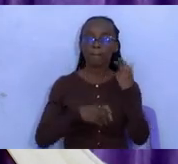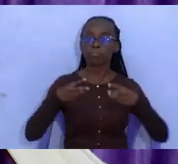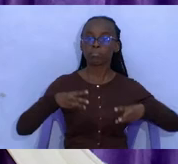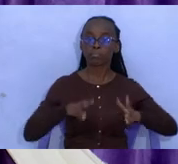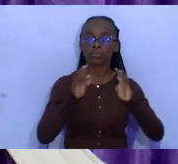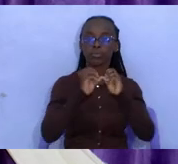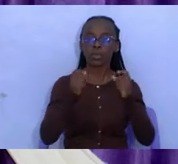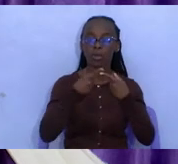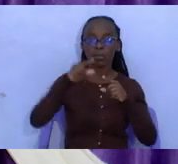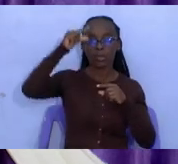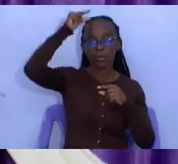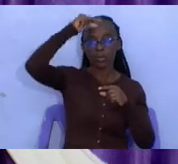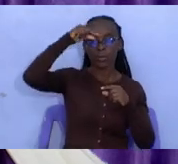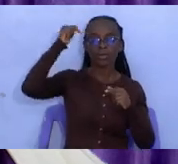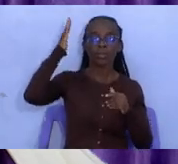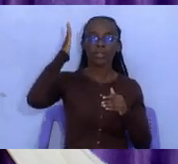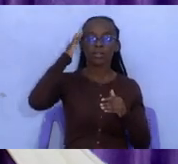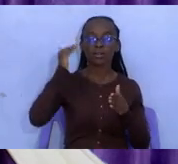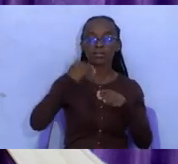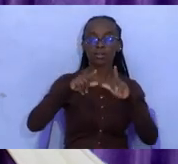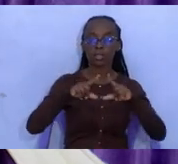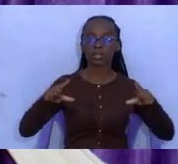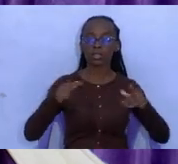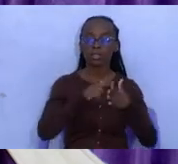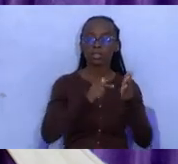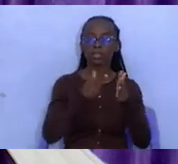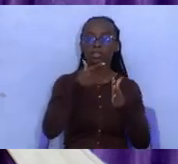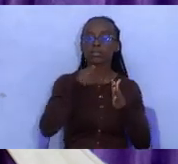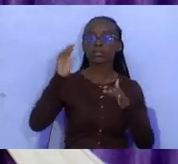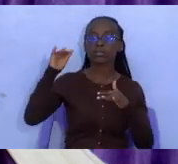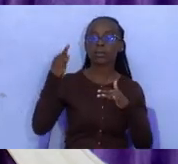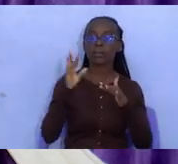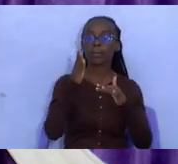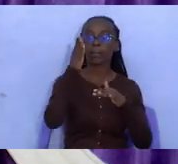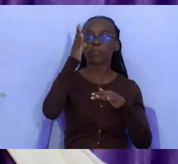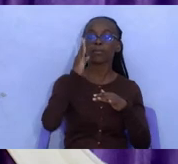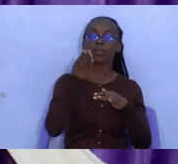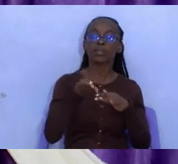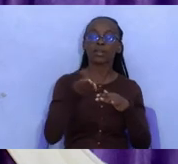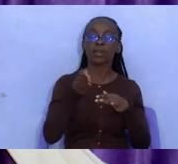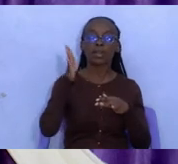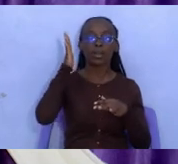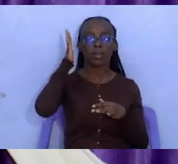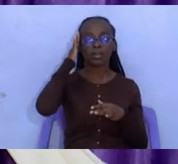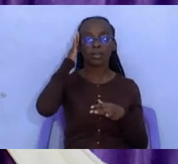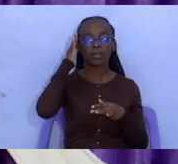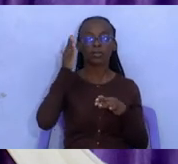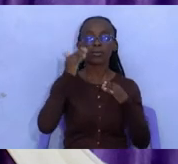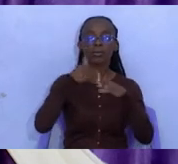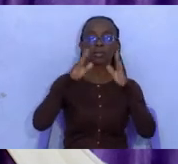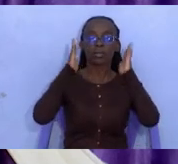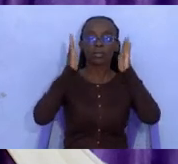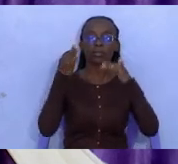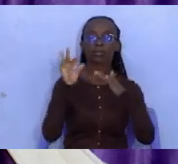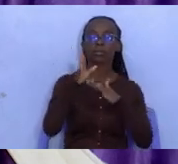enough. Ya kujua in the land there is a man of God. Na kuna ufahamu kwa maono ya Mungu.